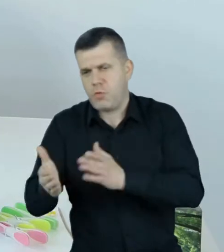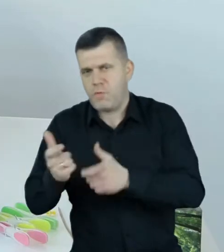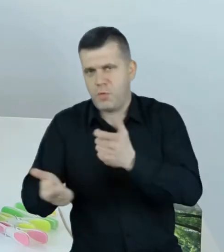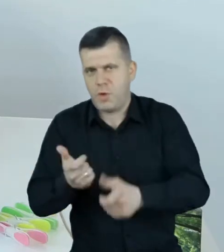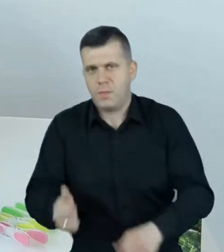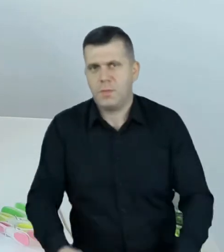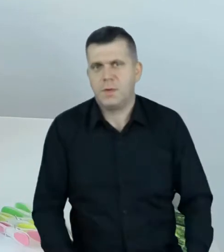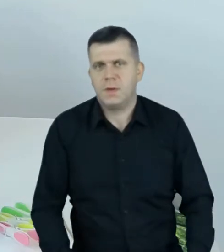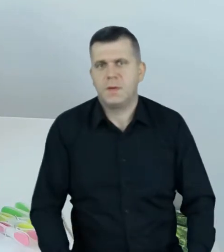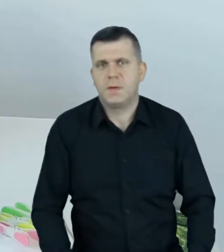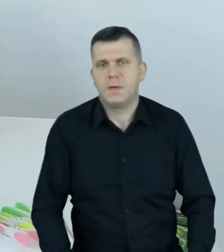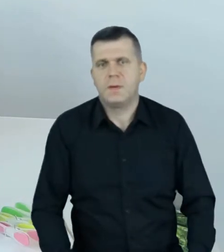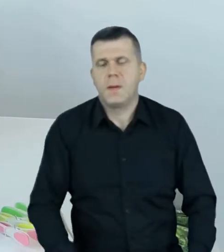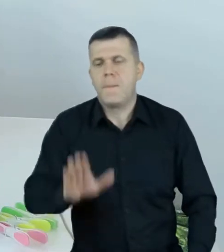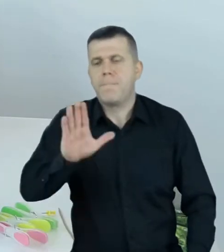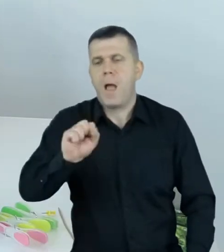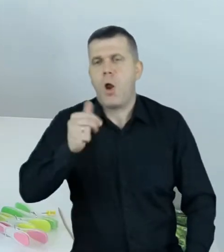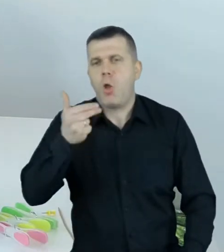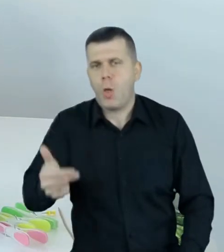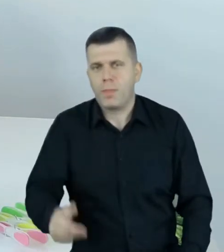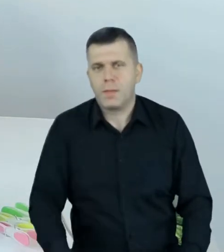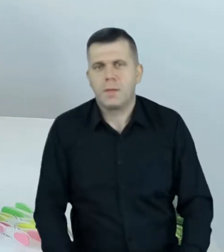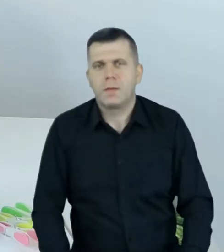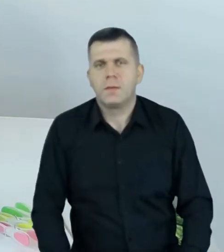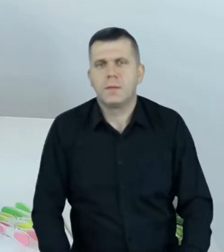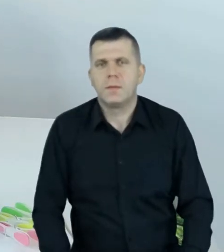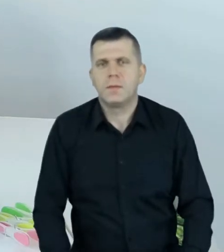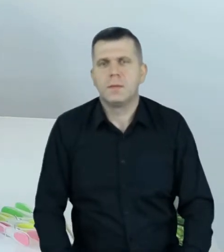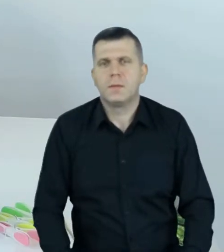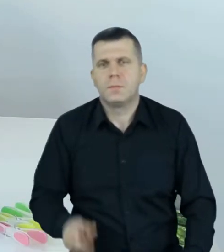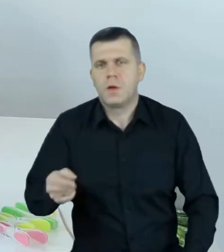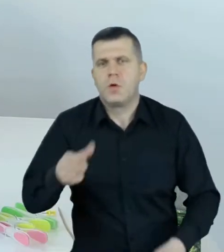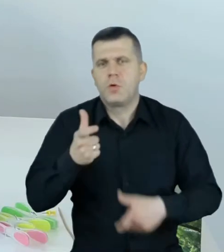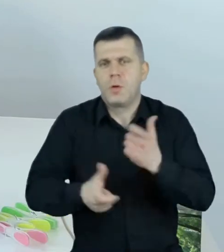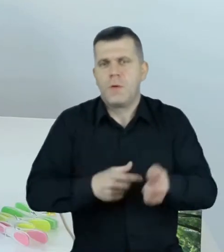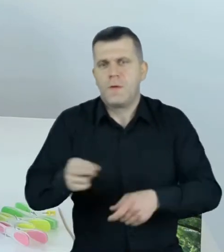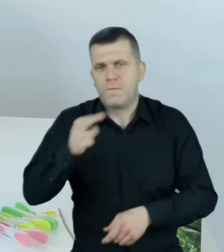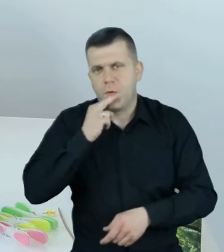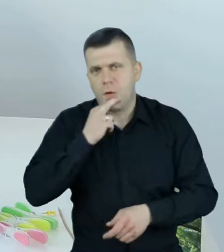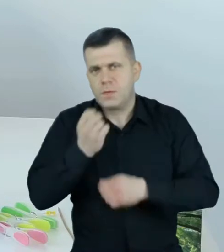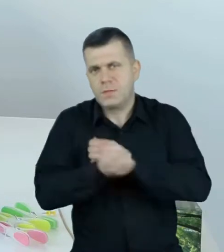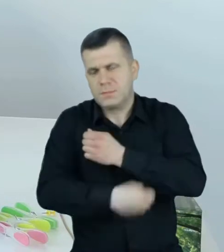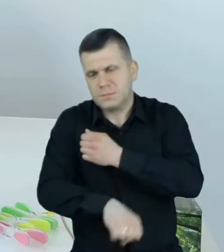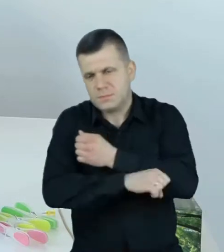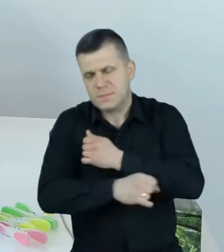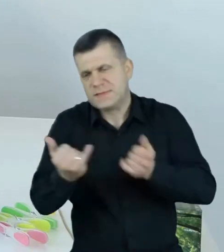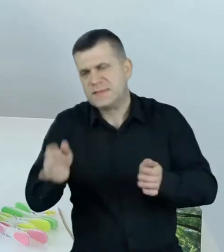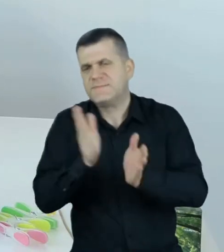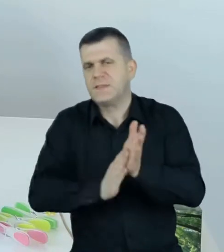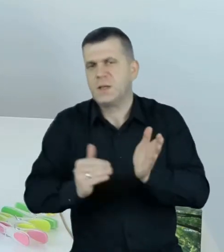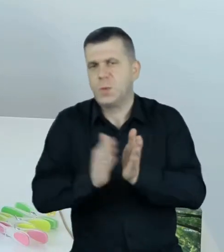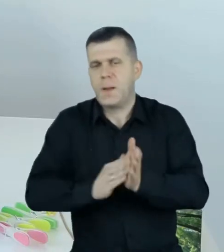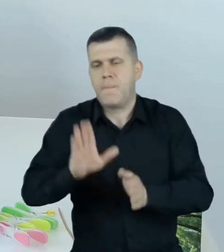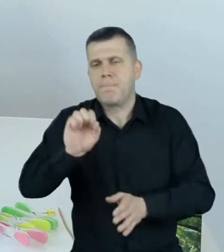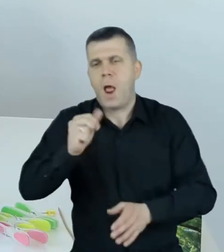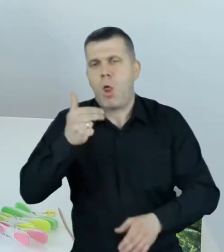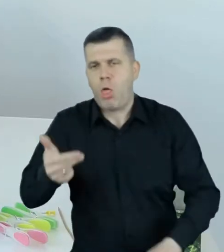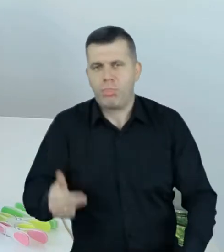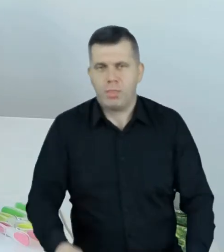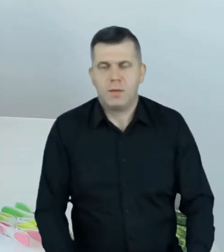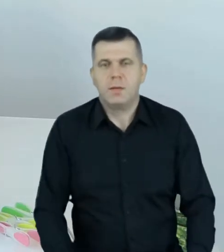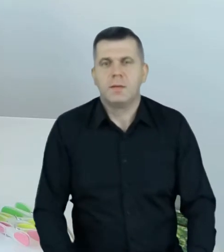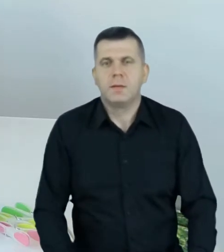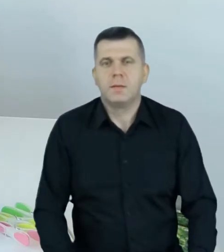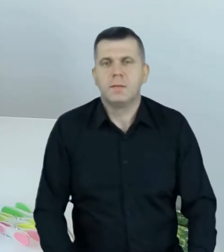już napoczęte baloniki one są do napełniania wodą ale możemy je zastąpić zwykłą balonami